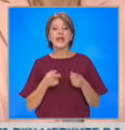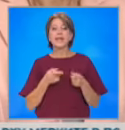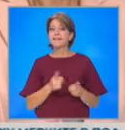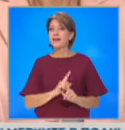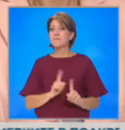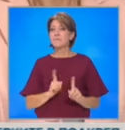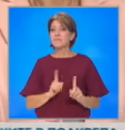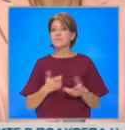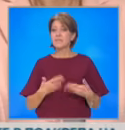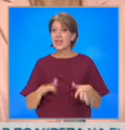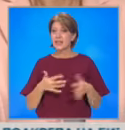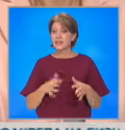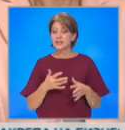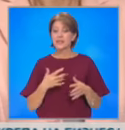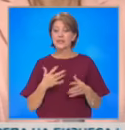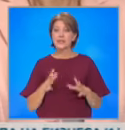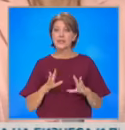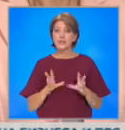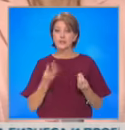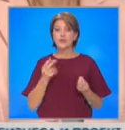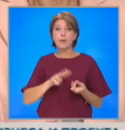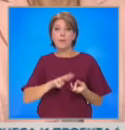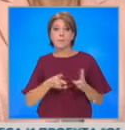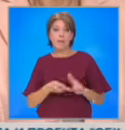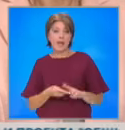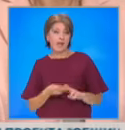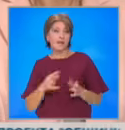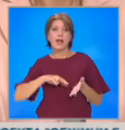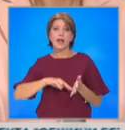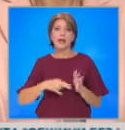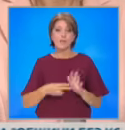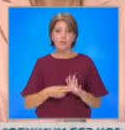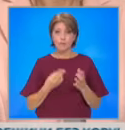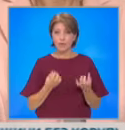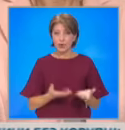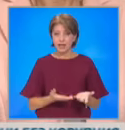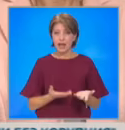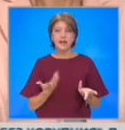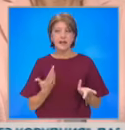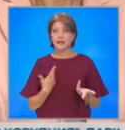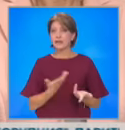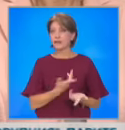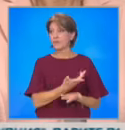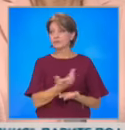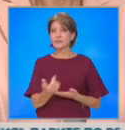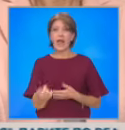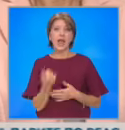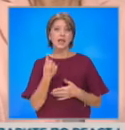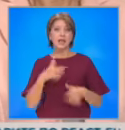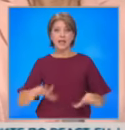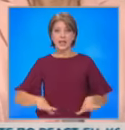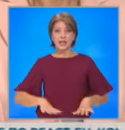да започнем промяната на модела, за който хиляди граждани стояха по улиците